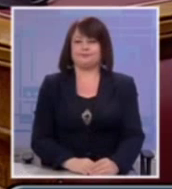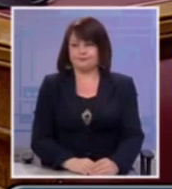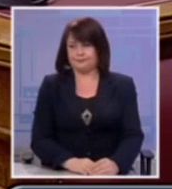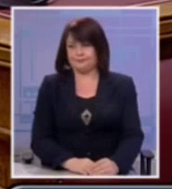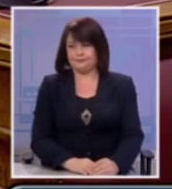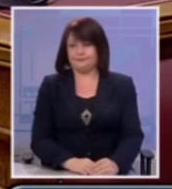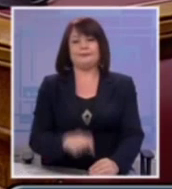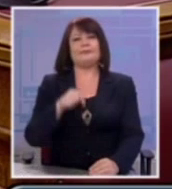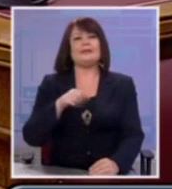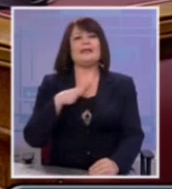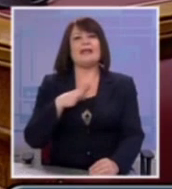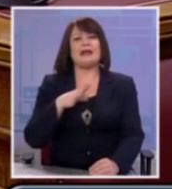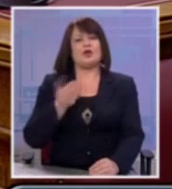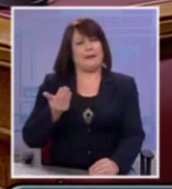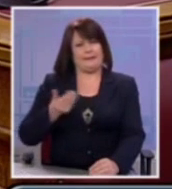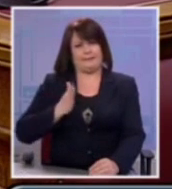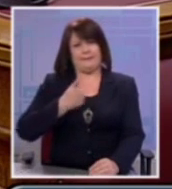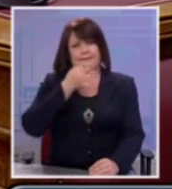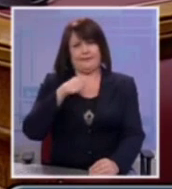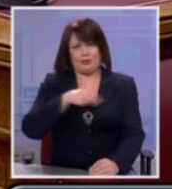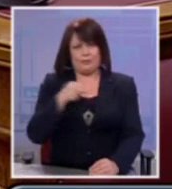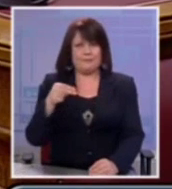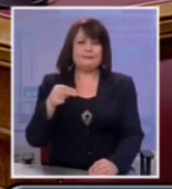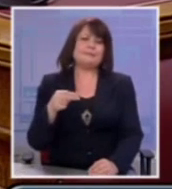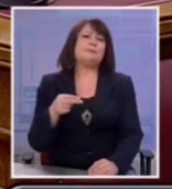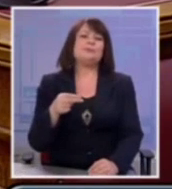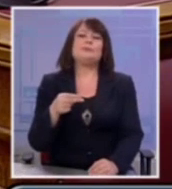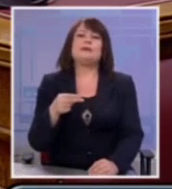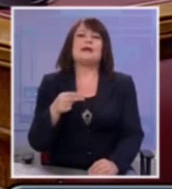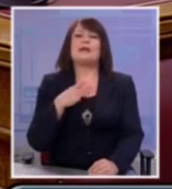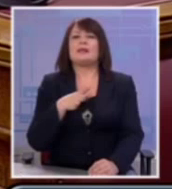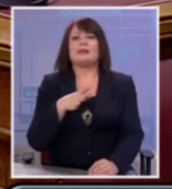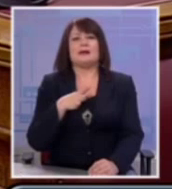Θέλω εδώ, πριν προχωρήσω σε αυτό το θέμα,